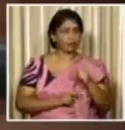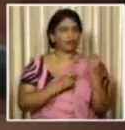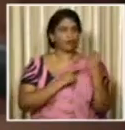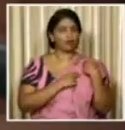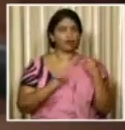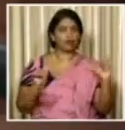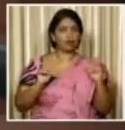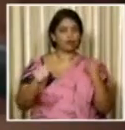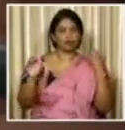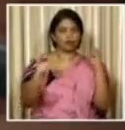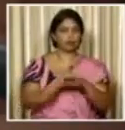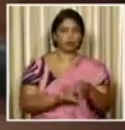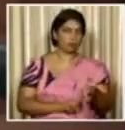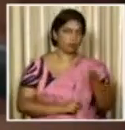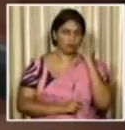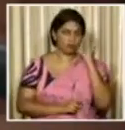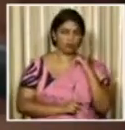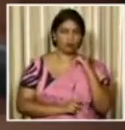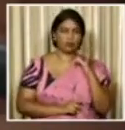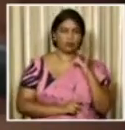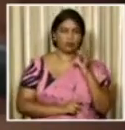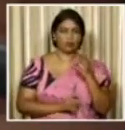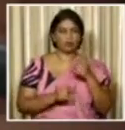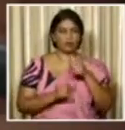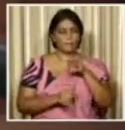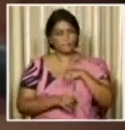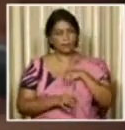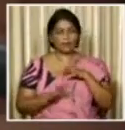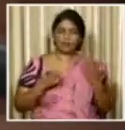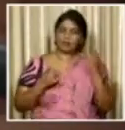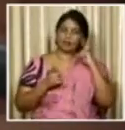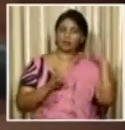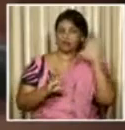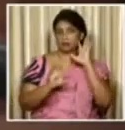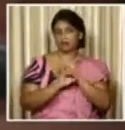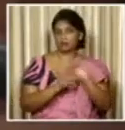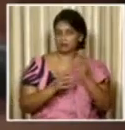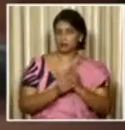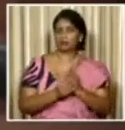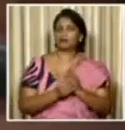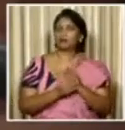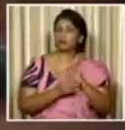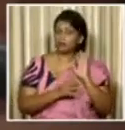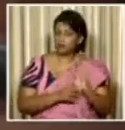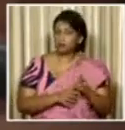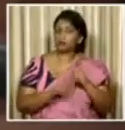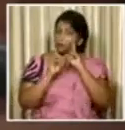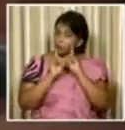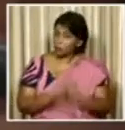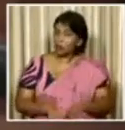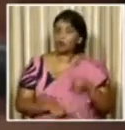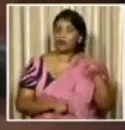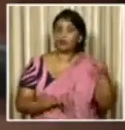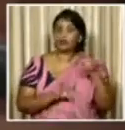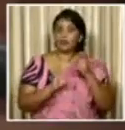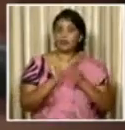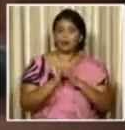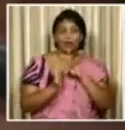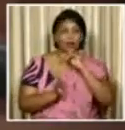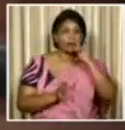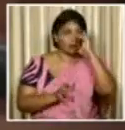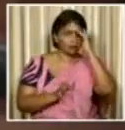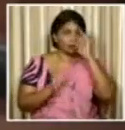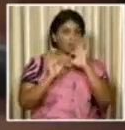tamage nyathin ganne pa kiyala. Ewa walangudena de wenama kathawak. Ohuge prakasha. Habai ese tibiyedi yapa